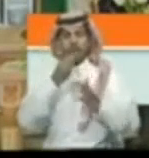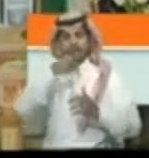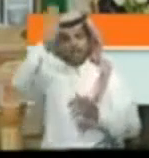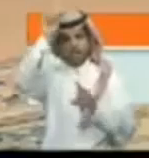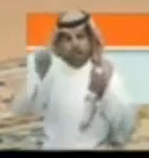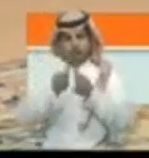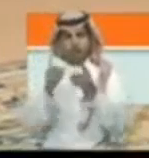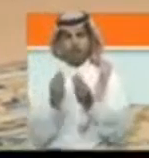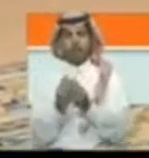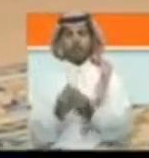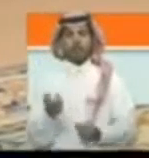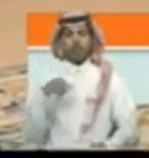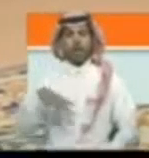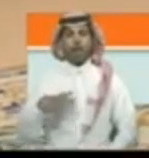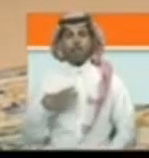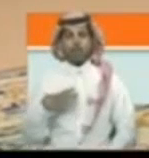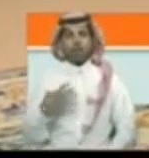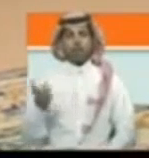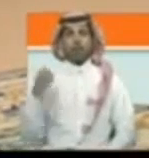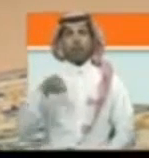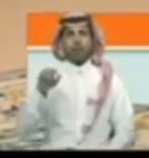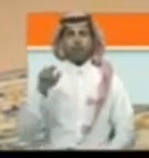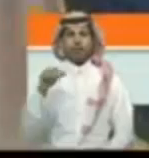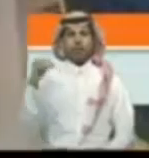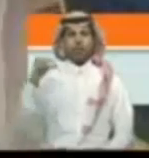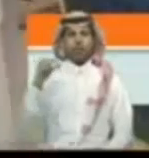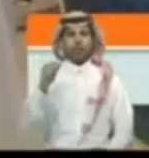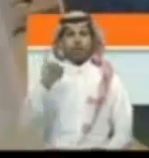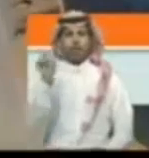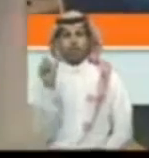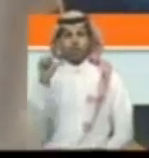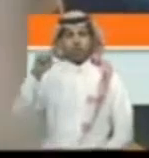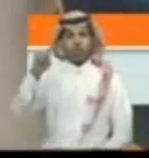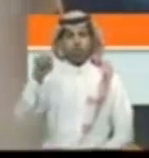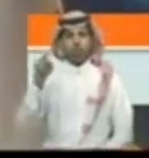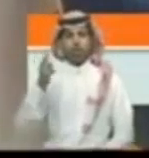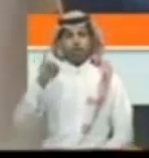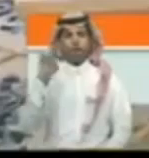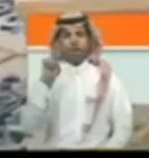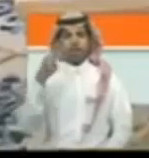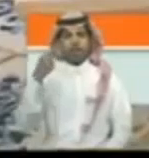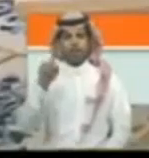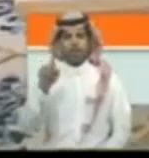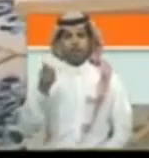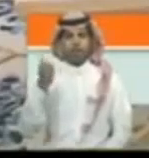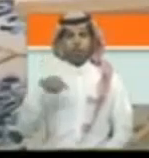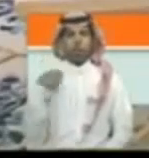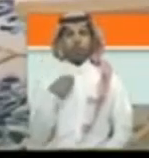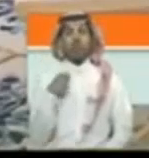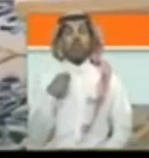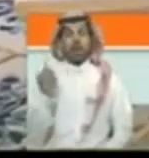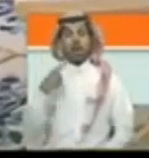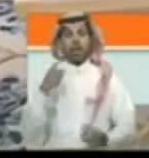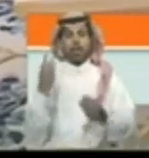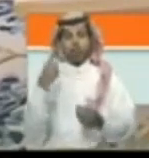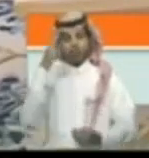الحرمين الشريفين وصاحب السمو الملكي الأمير الدكتور منصور بن بتعب بن عبد العزيز وزير الدولة عضو